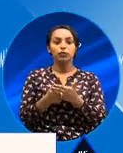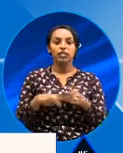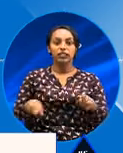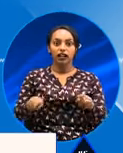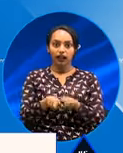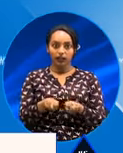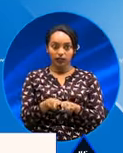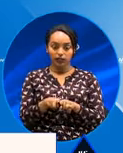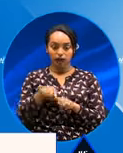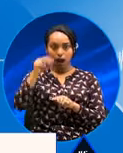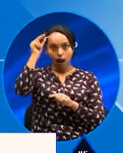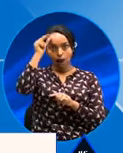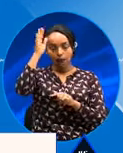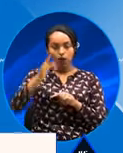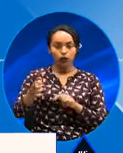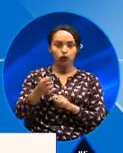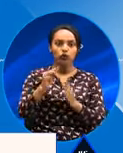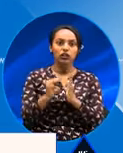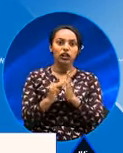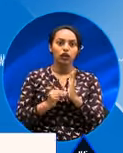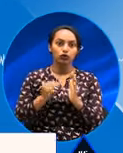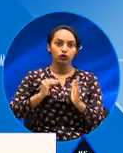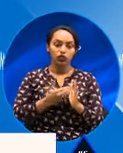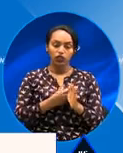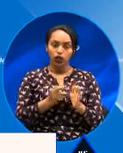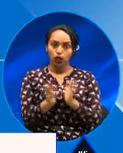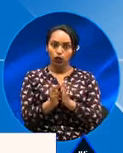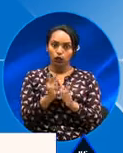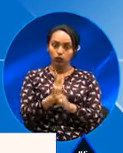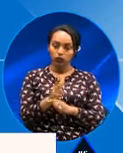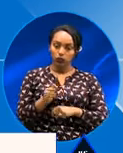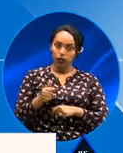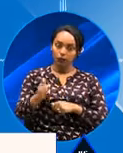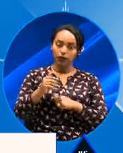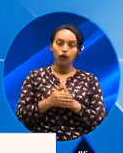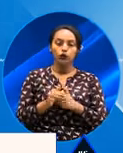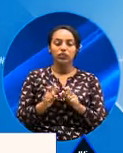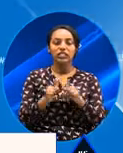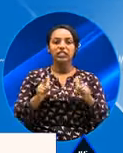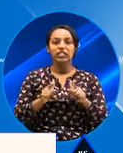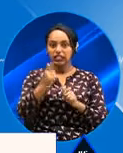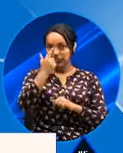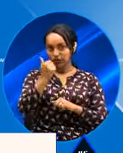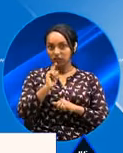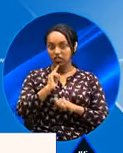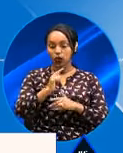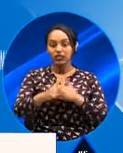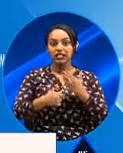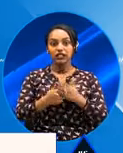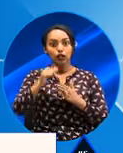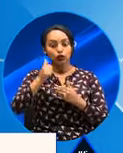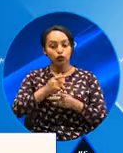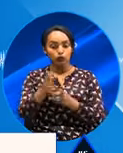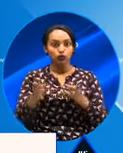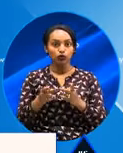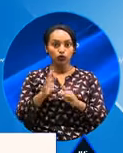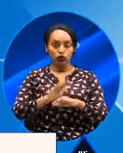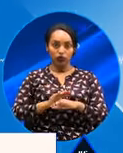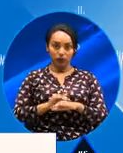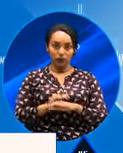እንደዚህ አይነት ባህላዊ የሆኑ ስርዓቶቻችንና ህጎችን መጠበቅ በራሱ ትልቅ ተሞክሮ ነው። ስለዚህ ሌሎች